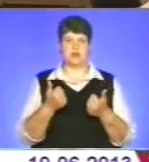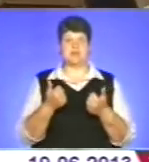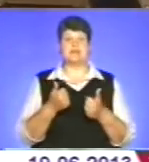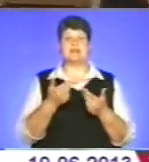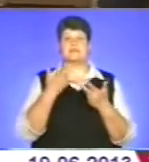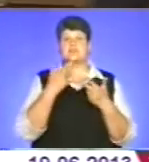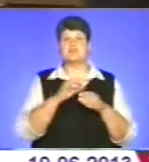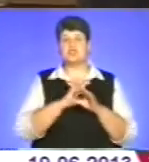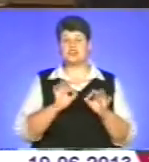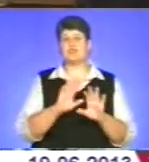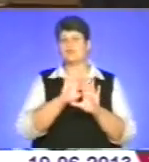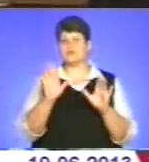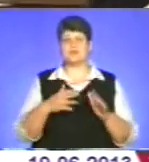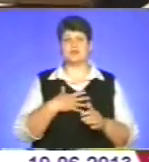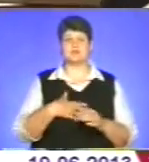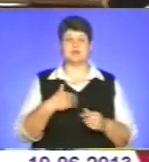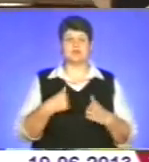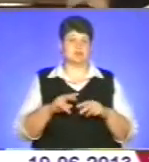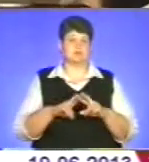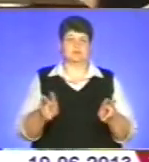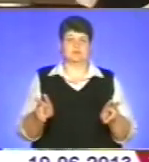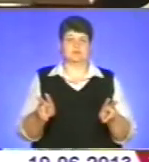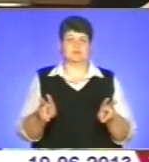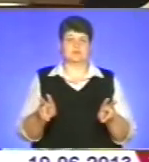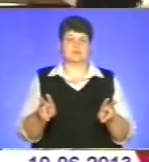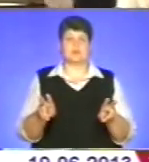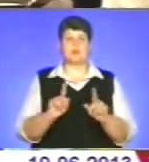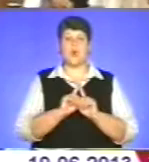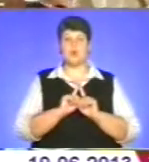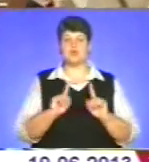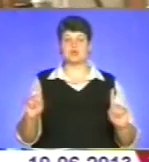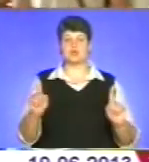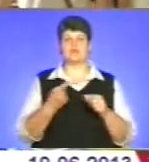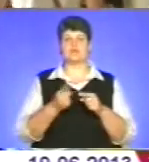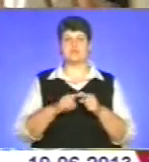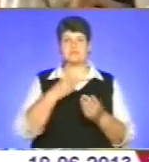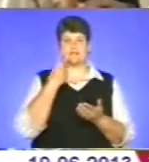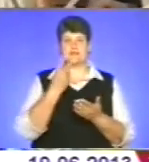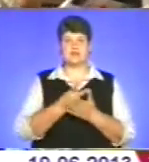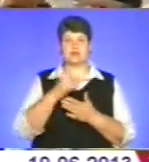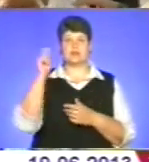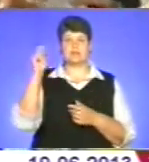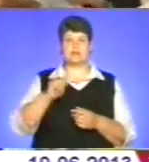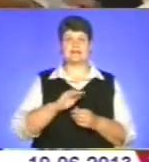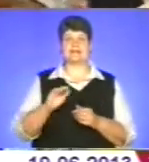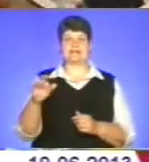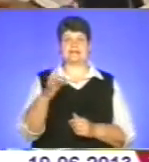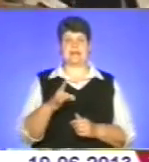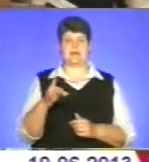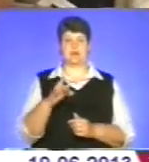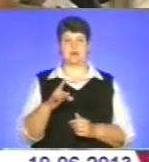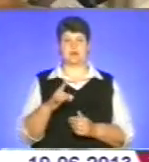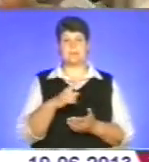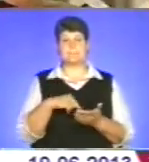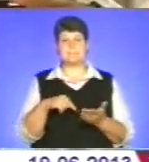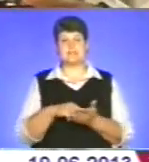дуже хвилюються, як і ми так само. Особливо видно це, коли діти приїжджають з районів. Тому що міські